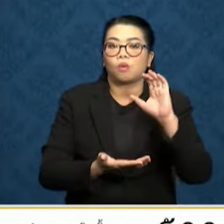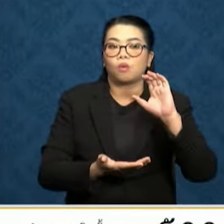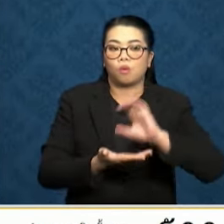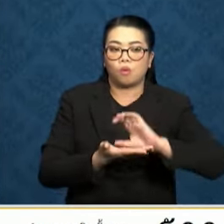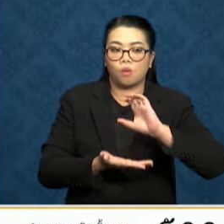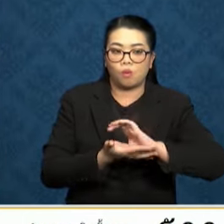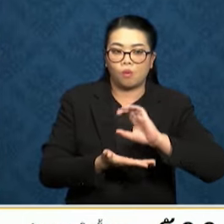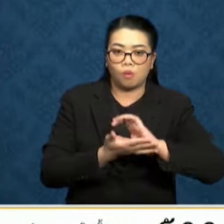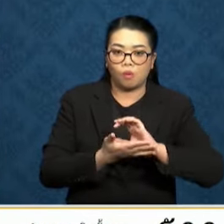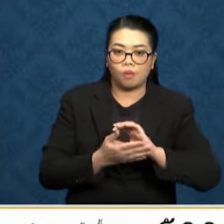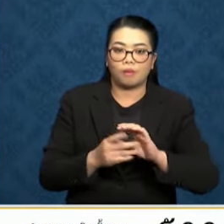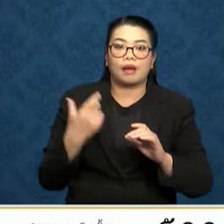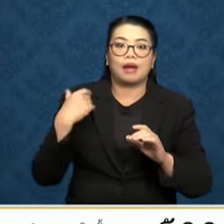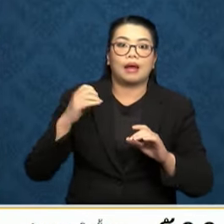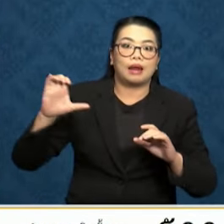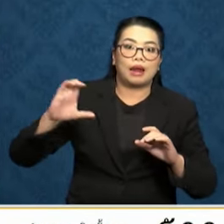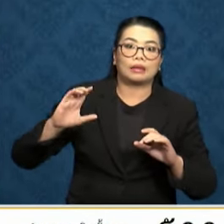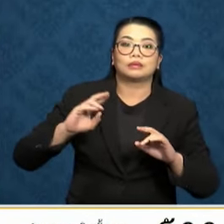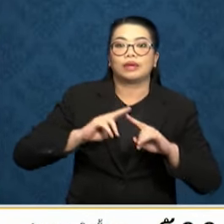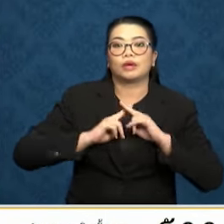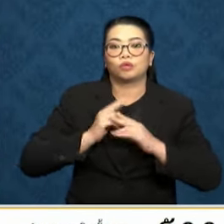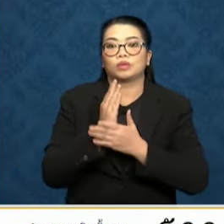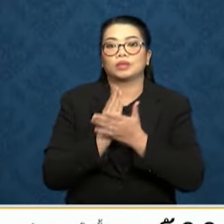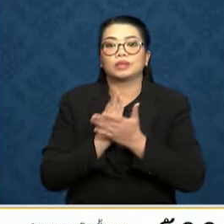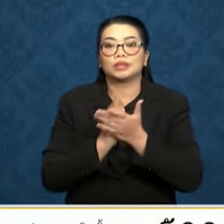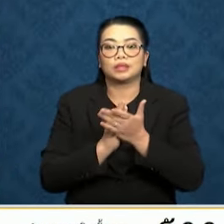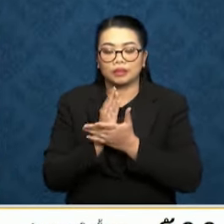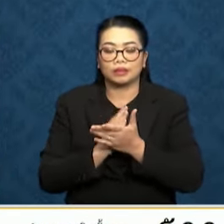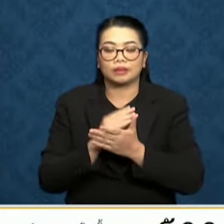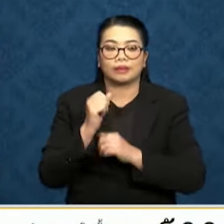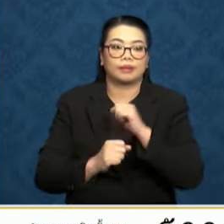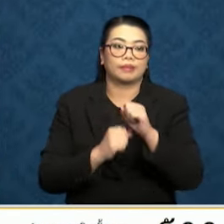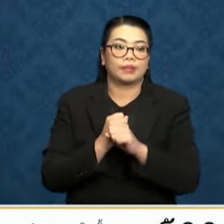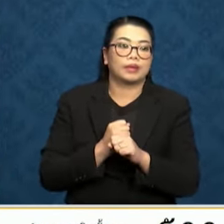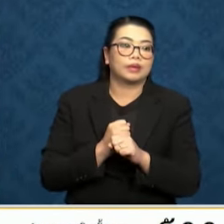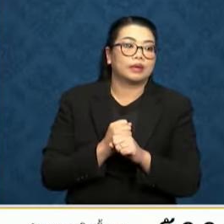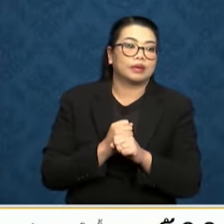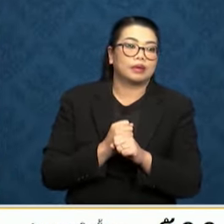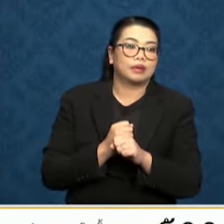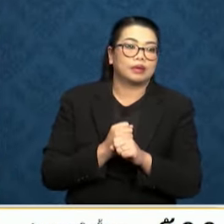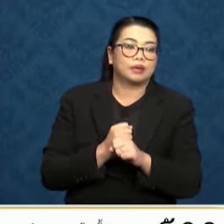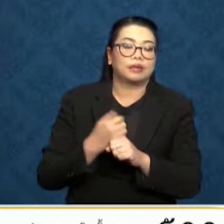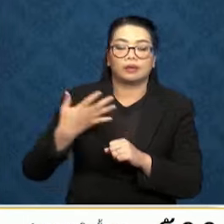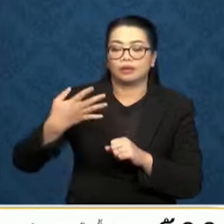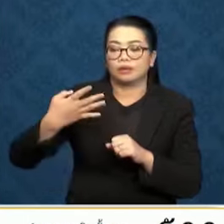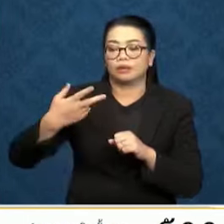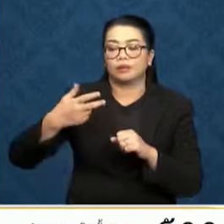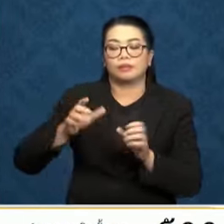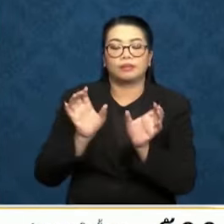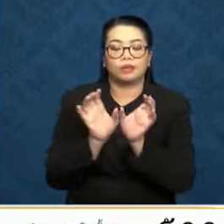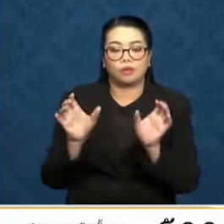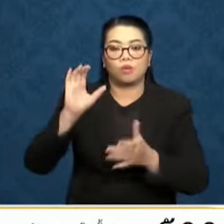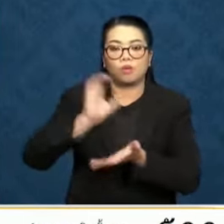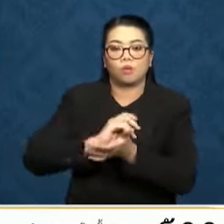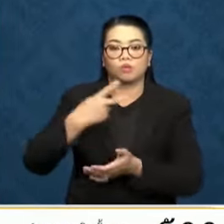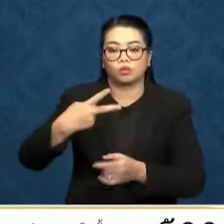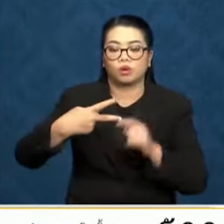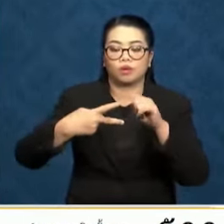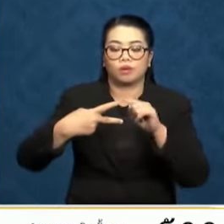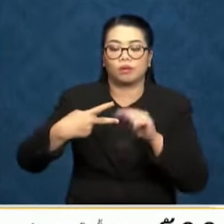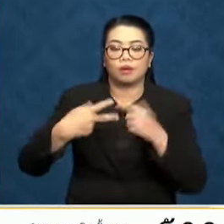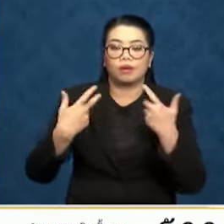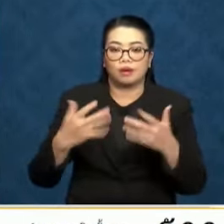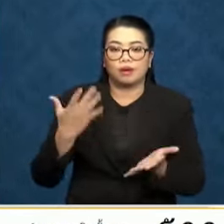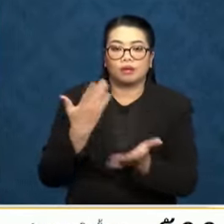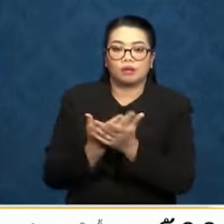รัฐวิสาหกิจอีกปีละ 4.5ล้านล้านบาทค่ะปัจจุบันนะคะเมื่อหน่วยงานต่างๆเนี่ยได้รับงบประมาณไปนะ